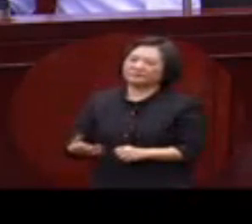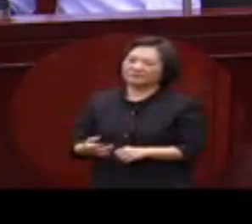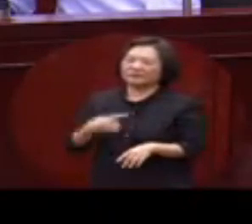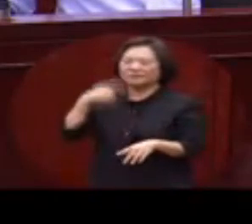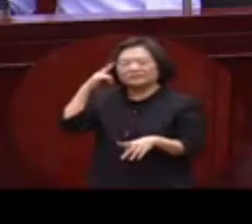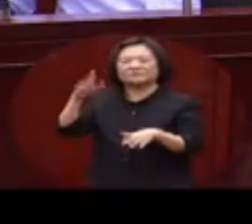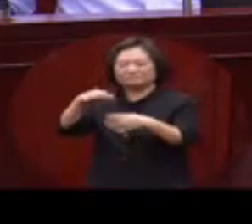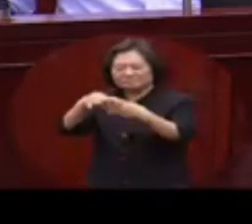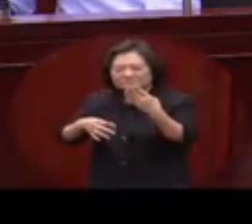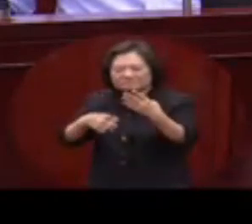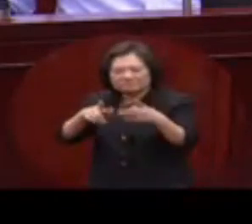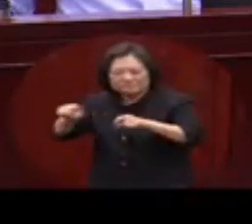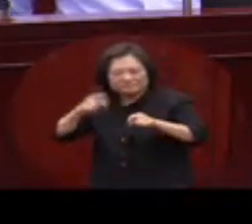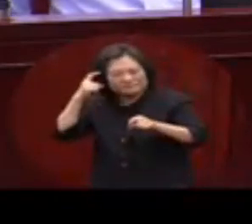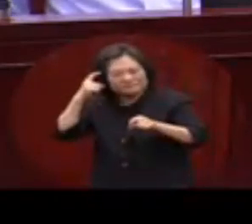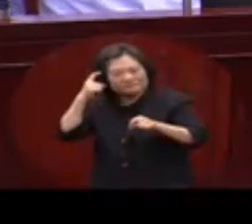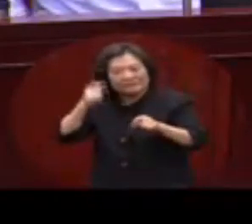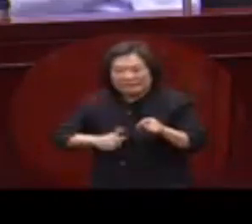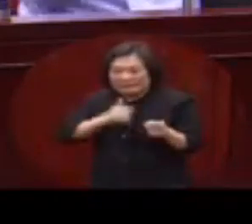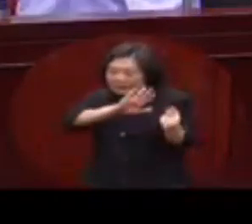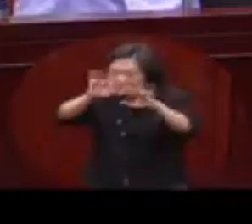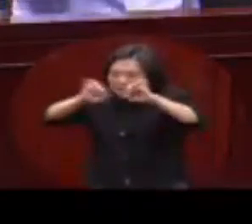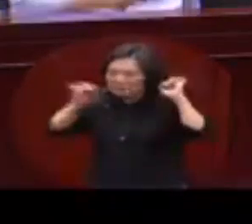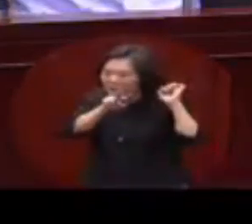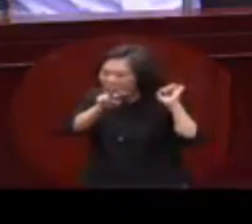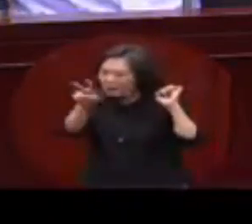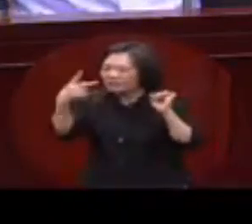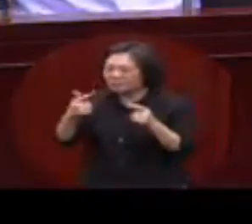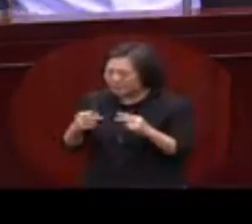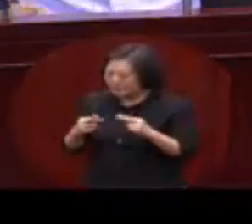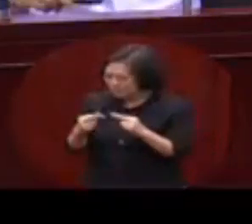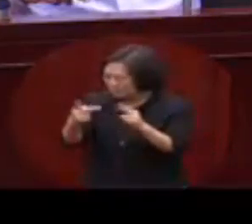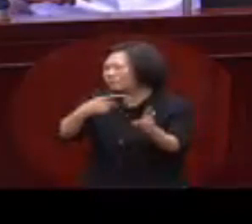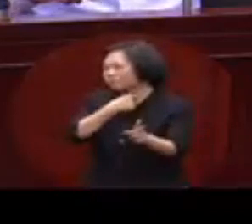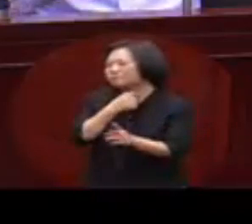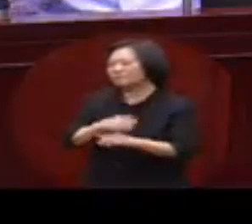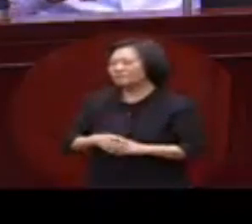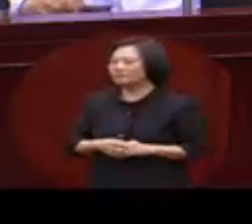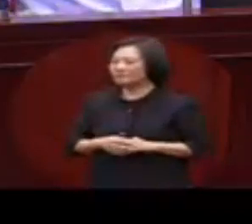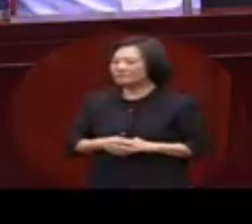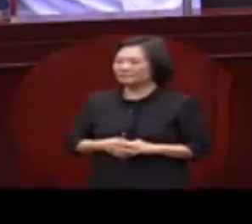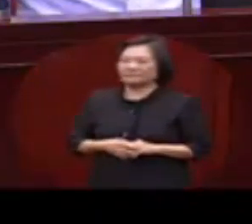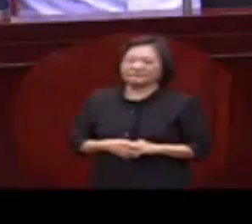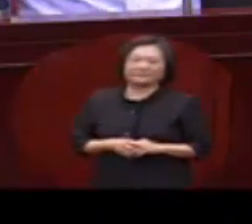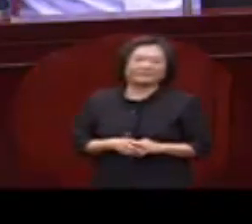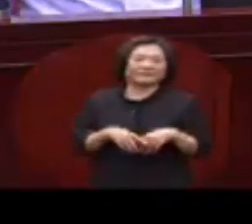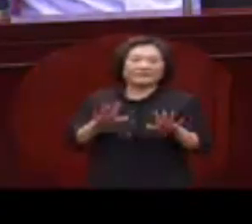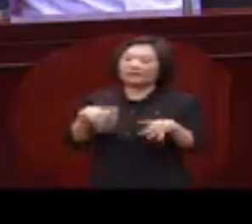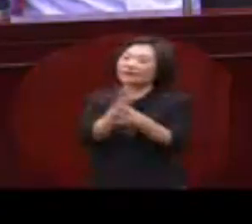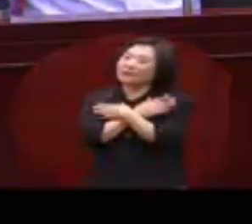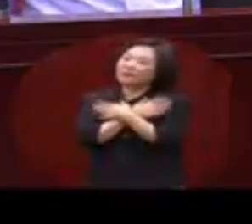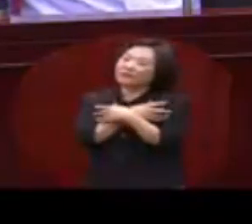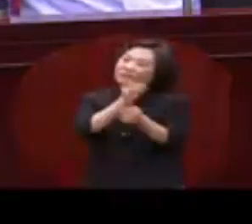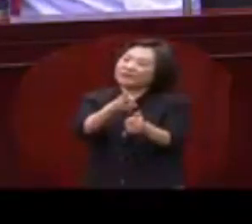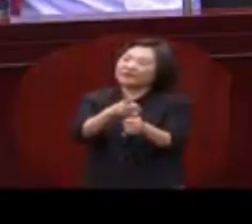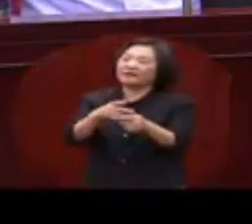政策还是要按照实际的状况再去做修正啊，这我们要思考。那托育哈，